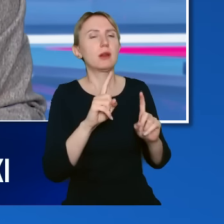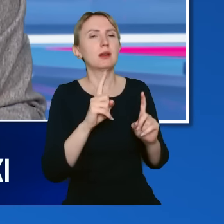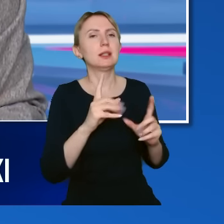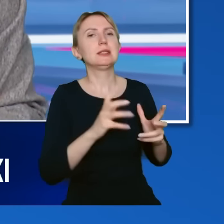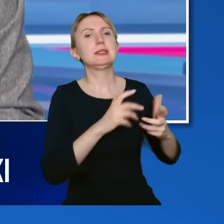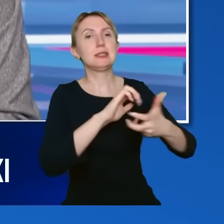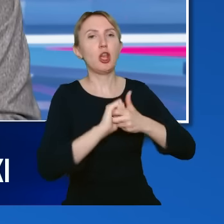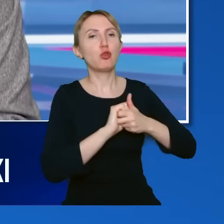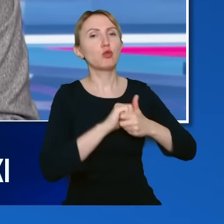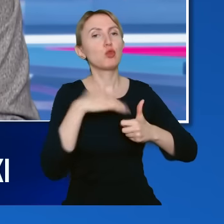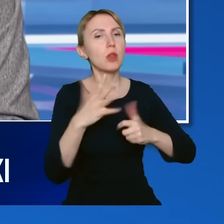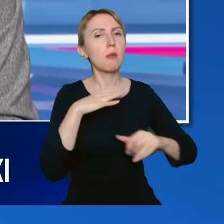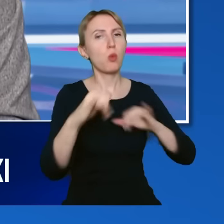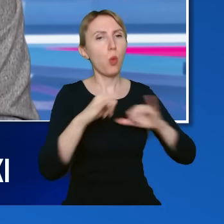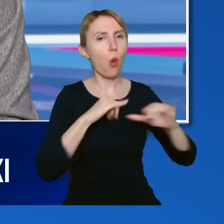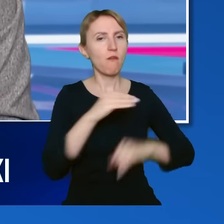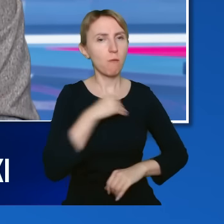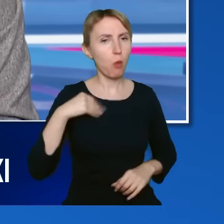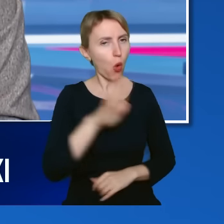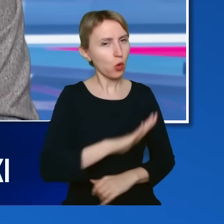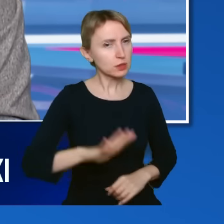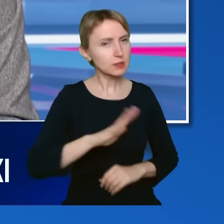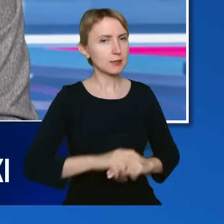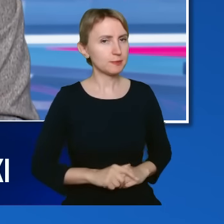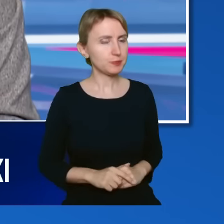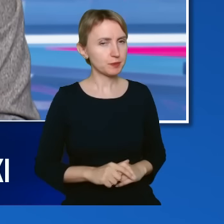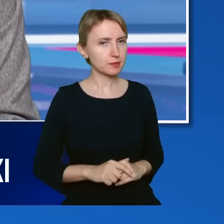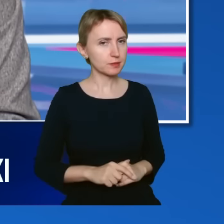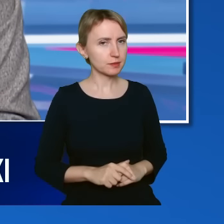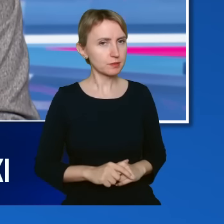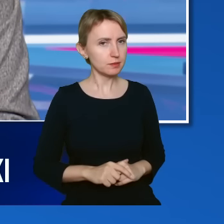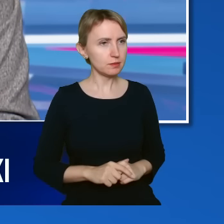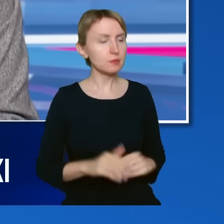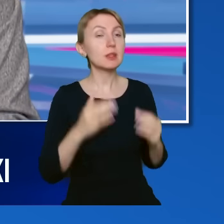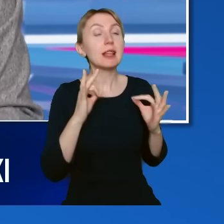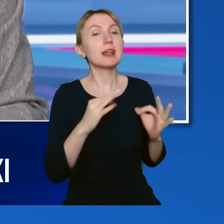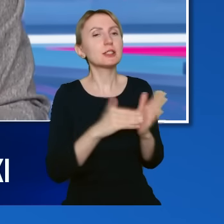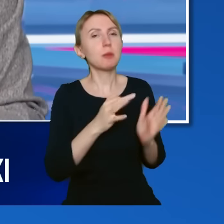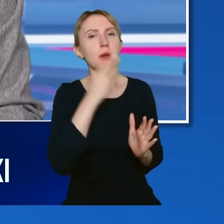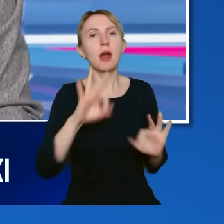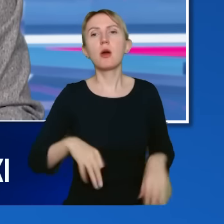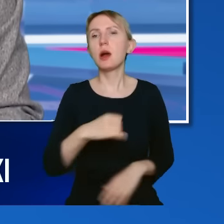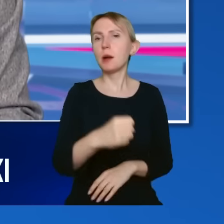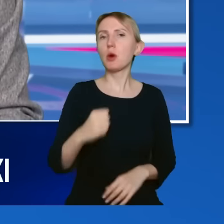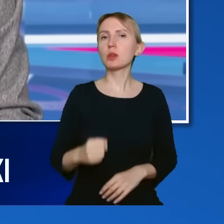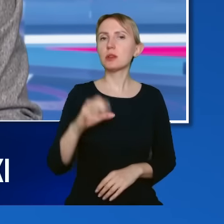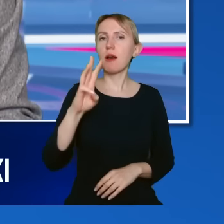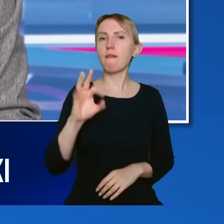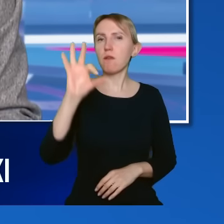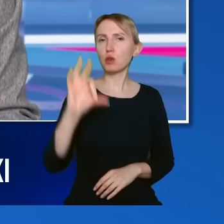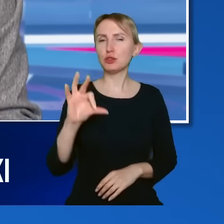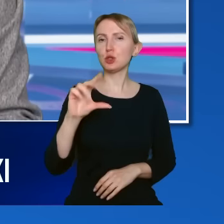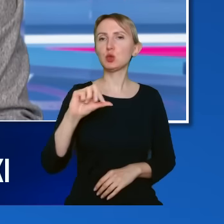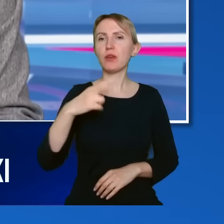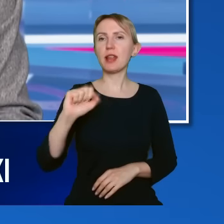rządziła w Polsce. Więc to trzeba teraz skorygować. I pan poseł Michał Woś z Suwerennej